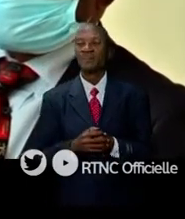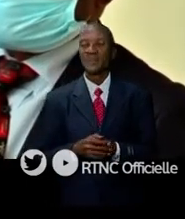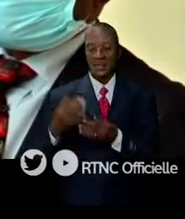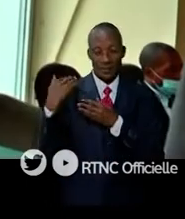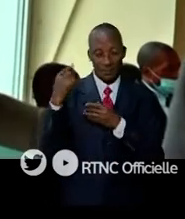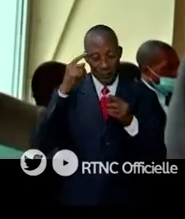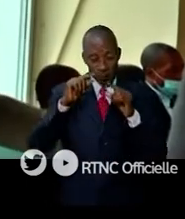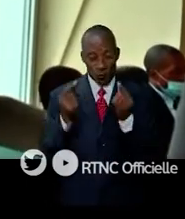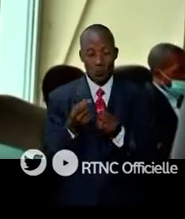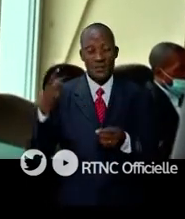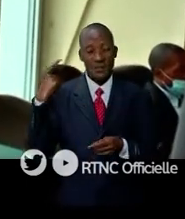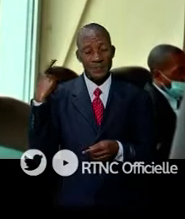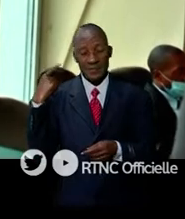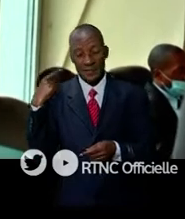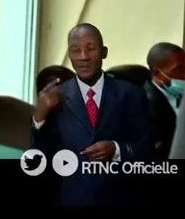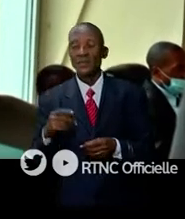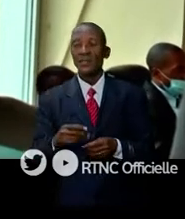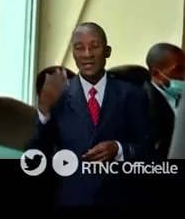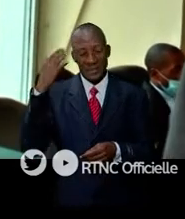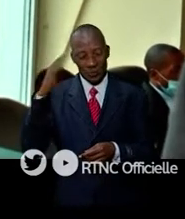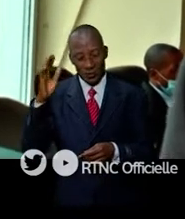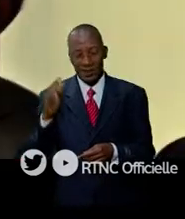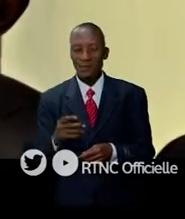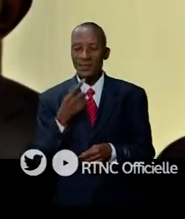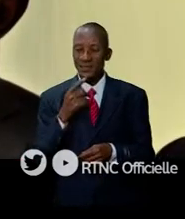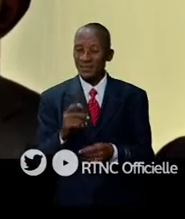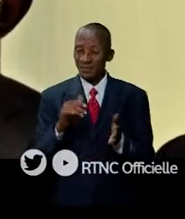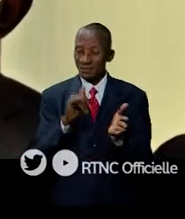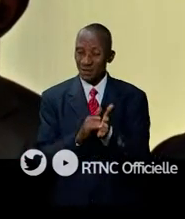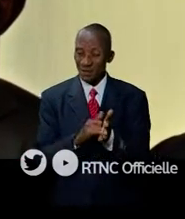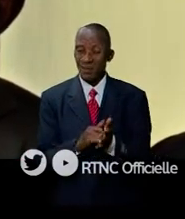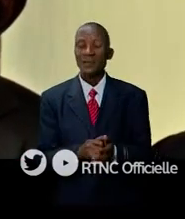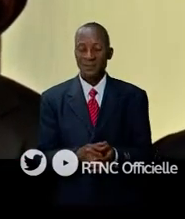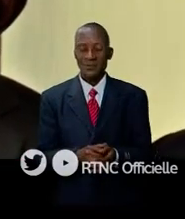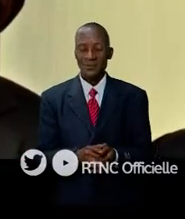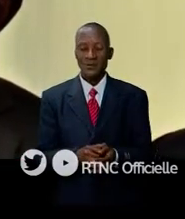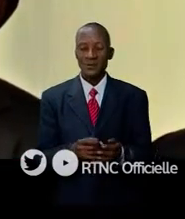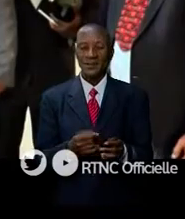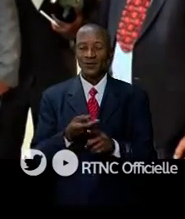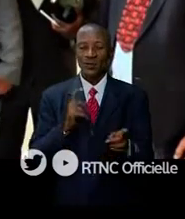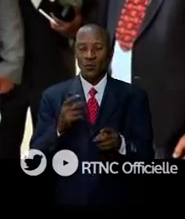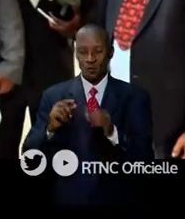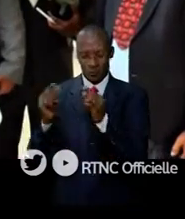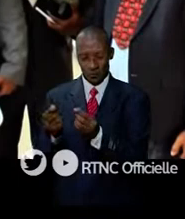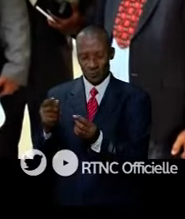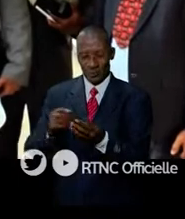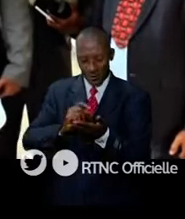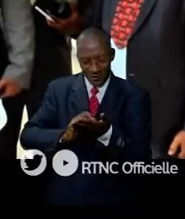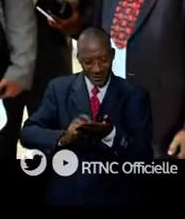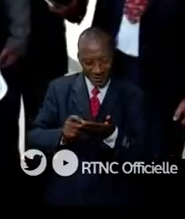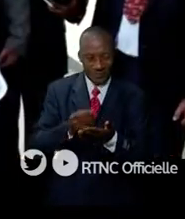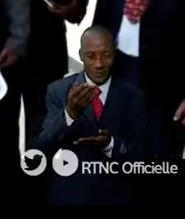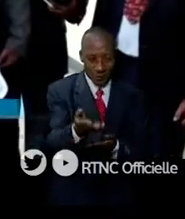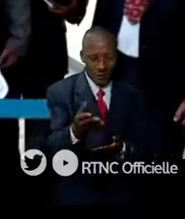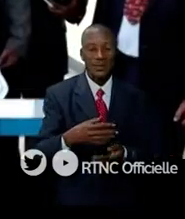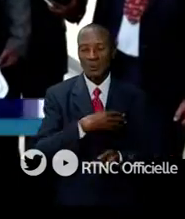les députés Sambo Kolombé, ce geste est le résultat d'une requête formulée par le caucus au niveau du bureau de la Chambre